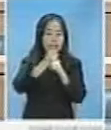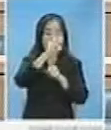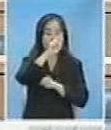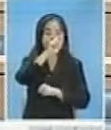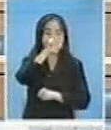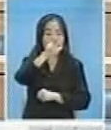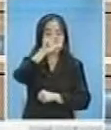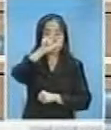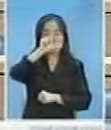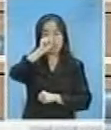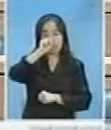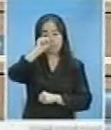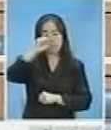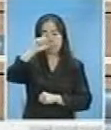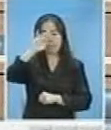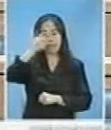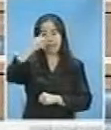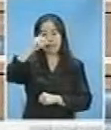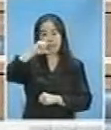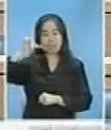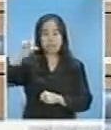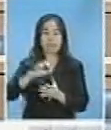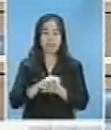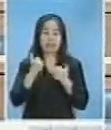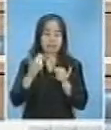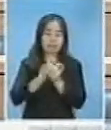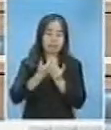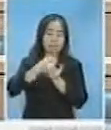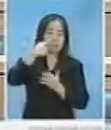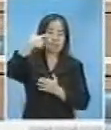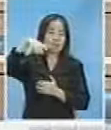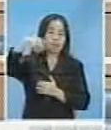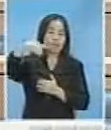2,380,000 ล้านบาทนะครับถือว่ามากพอสมควรที่จะ